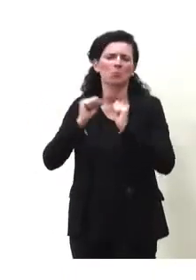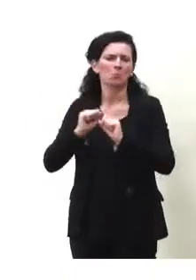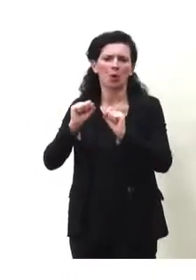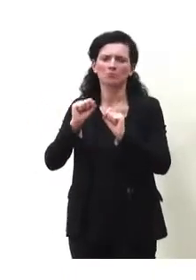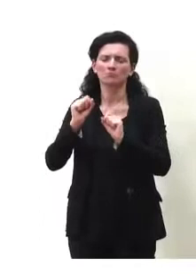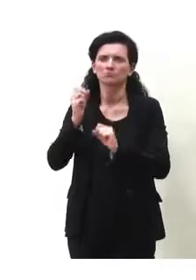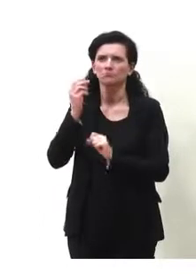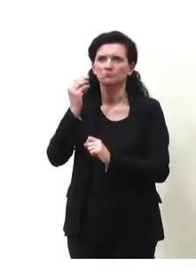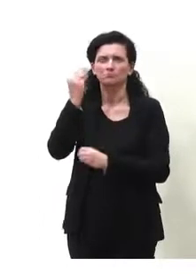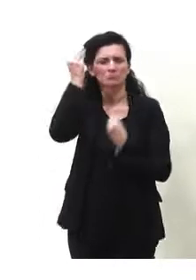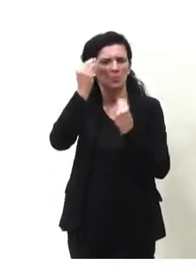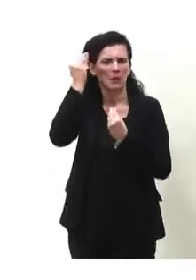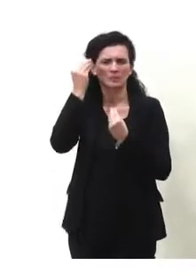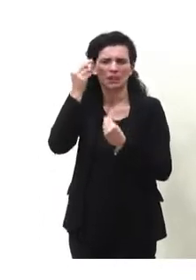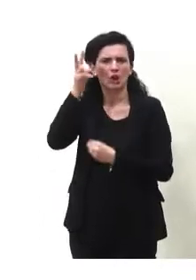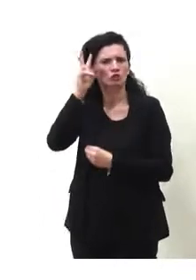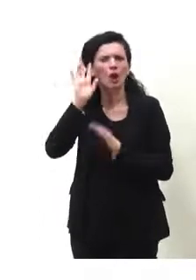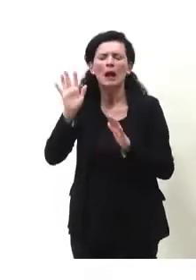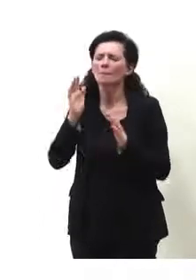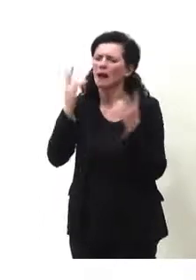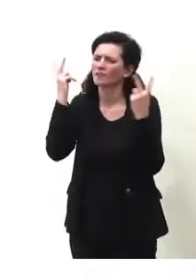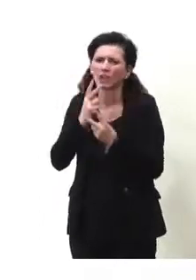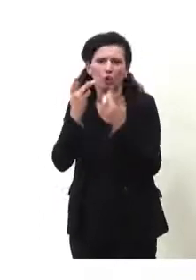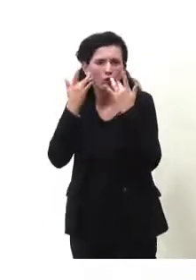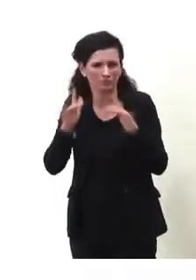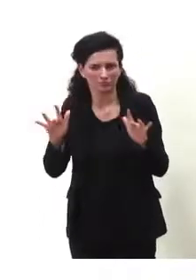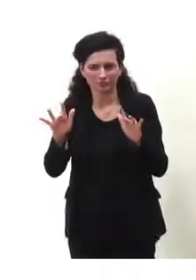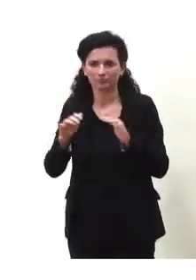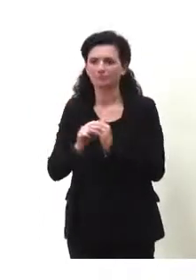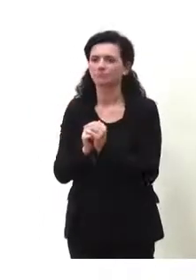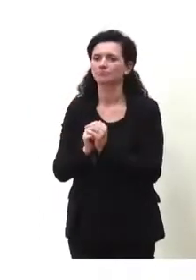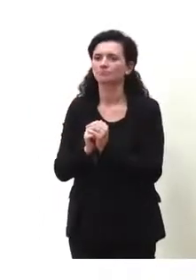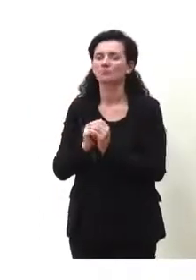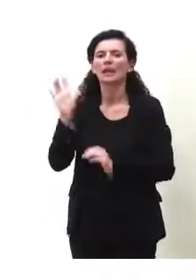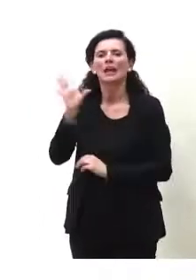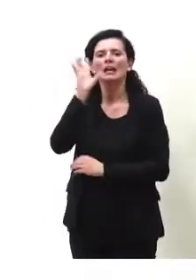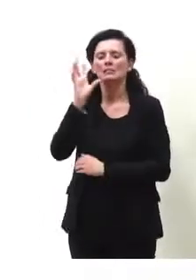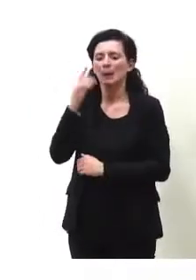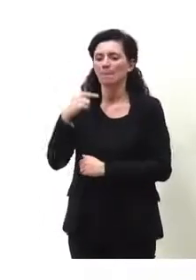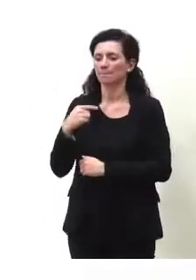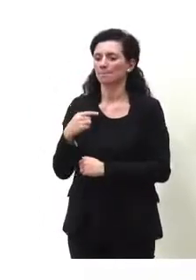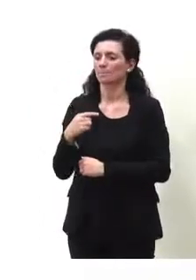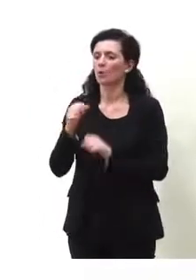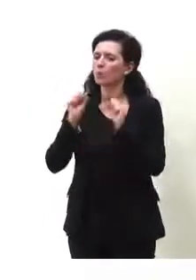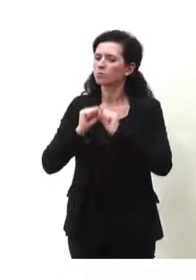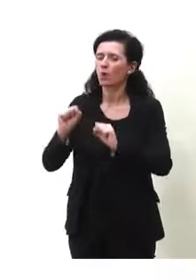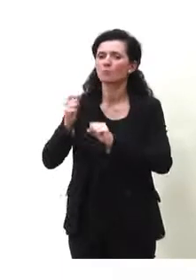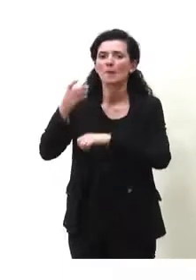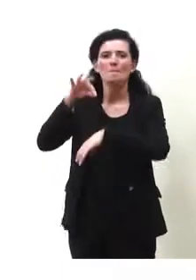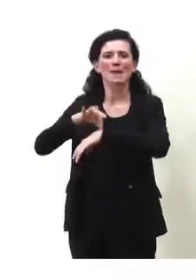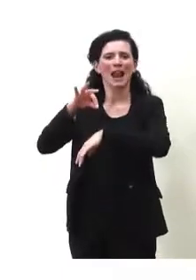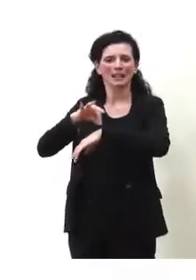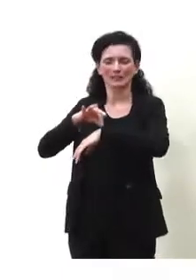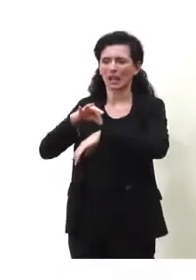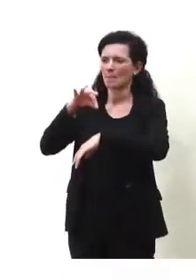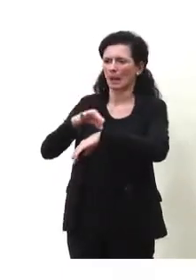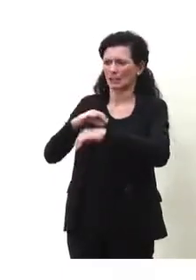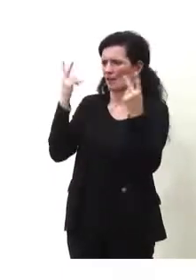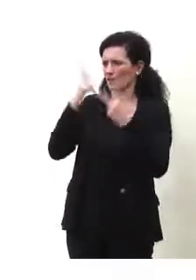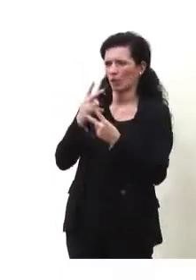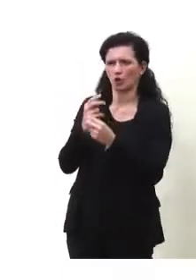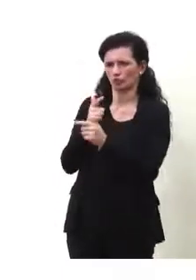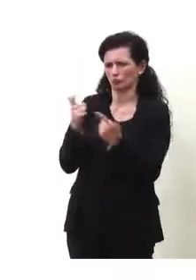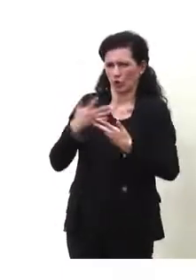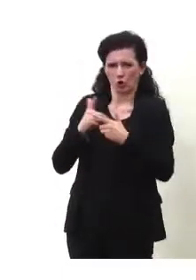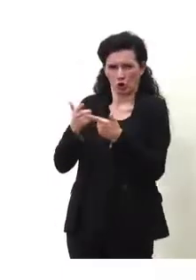sciocca, però semplifica. Assumiamo che di avere a che fare con una malattia che non esiste, però si resta infettivi